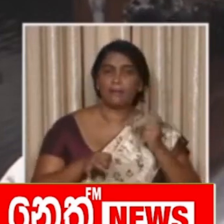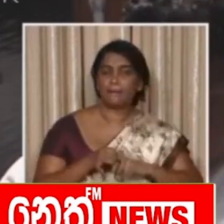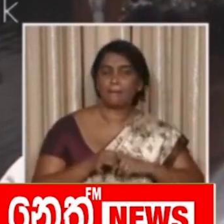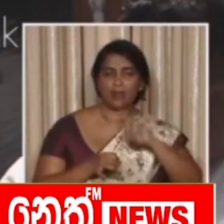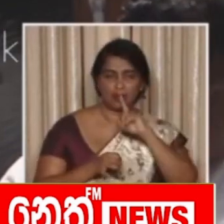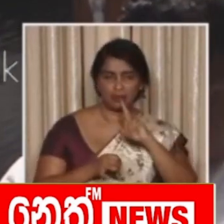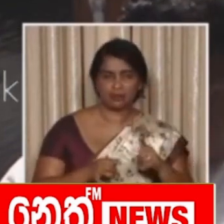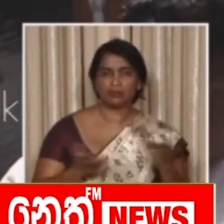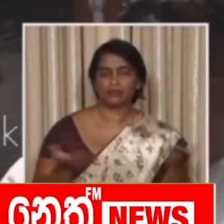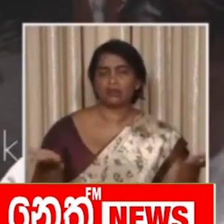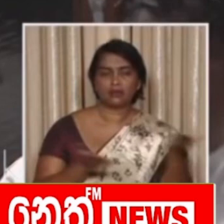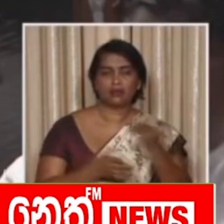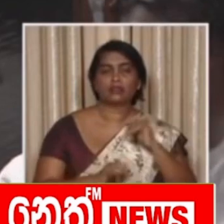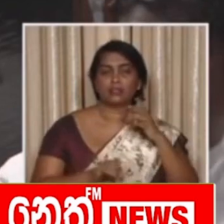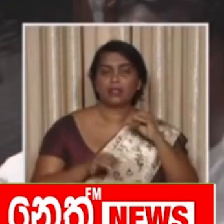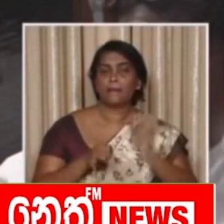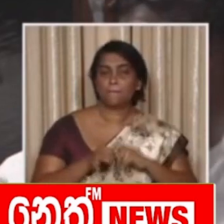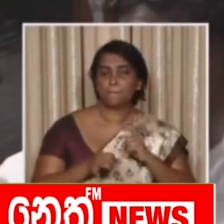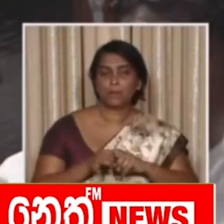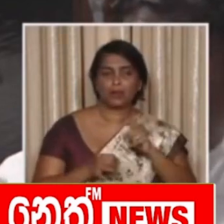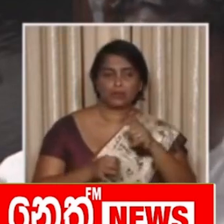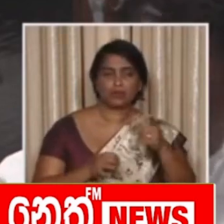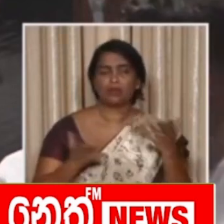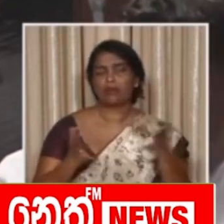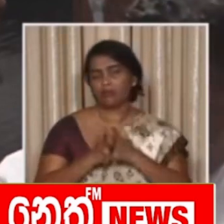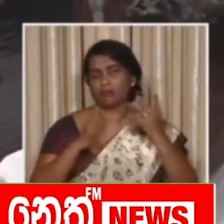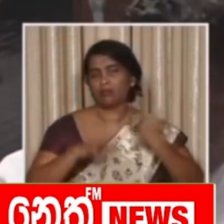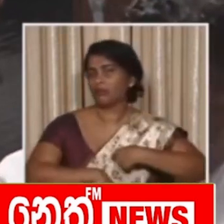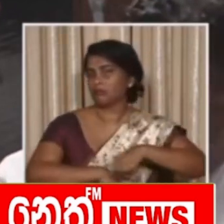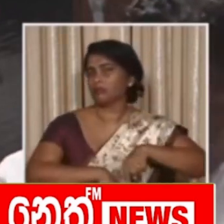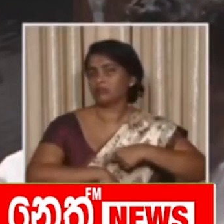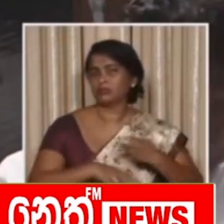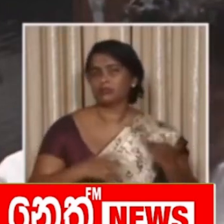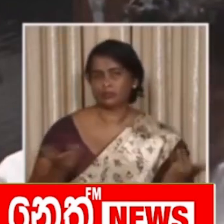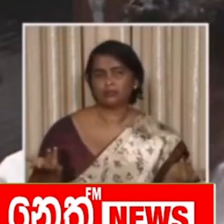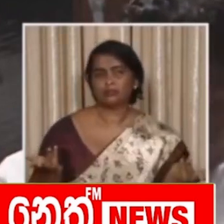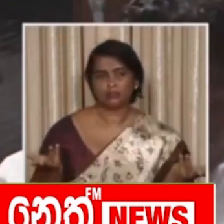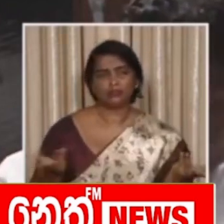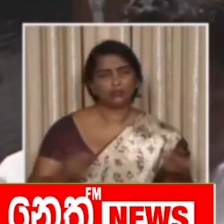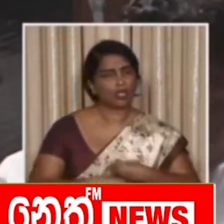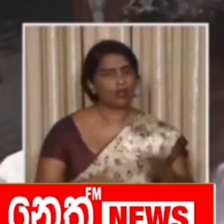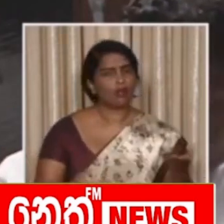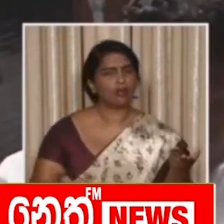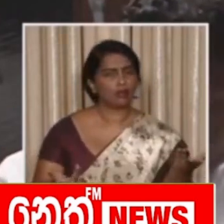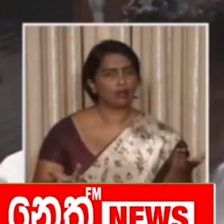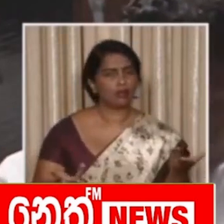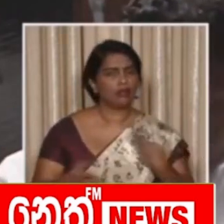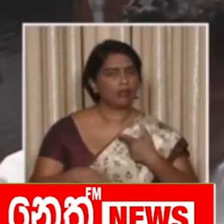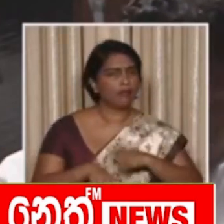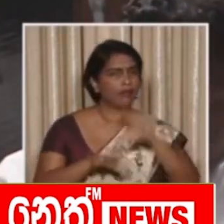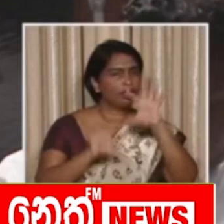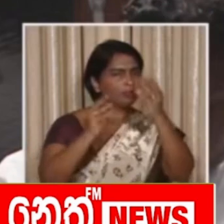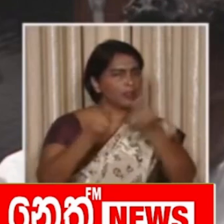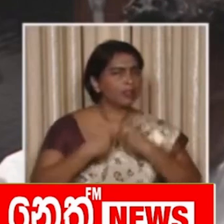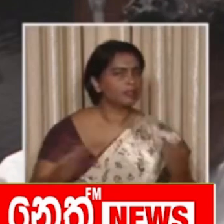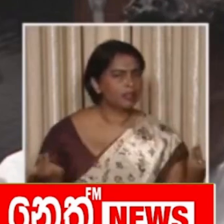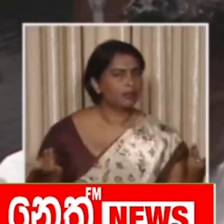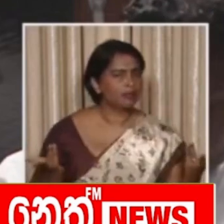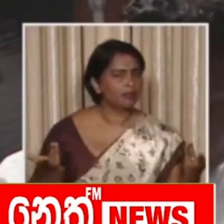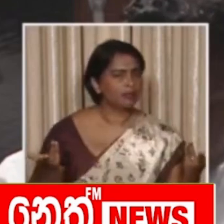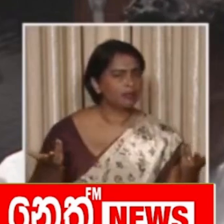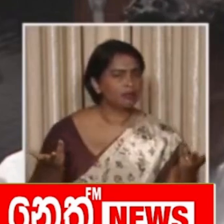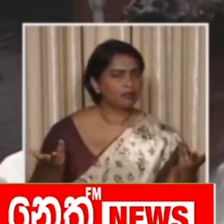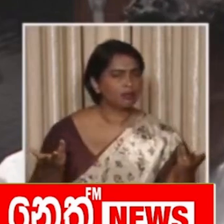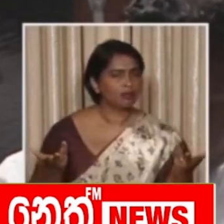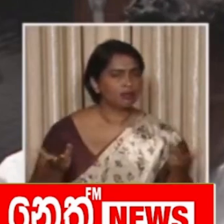අහන්නේ මේ සභාවේදී සමහර ප්‍රශ්න අහනකොට ඔබතුමා දන්නවා කොයිතරම් කාලය වෙනස් වෙනවද කියලා ඔබතුමා කතාවක් ඇයි මට විනාඩියක්වත් දෙන්නේ නැත්තේ මේ කරුණ සාකච්ඡා